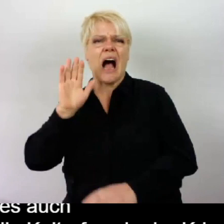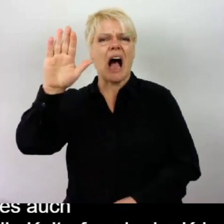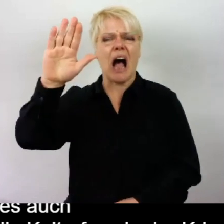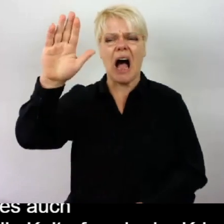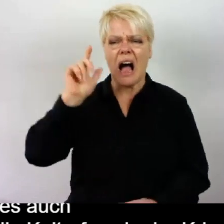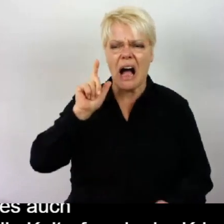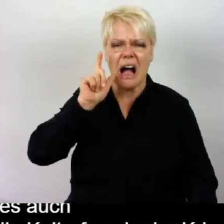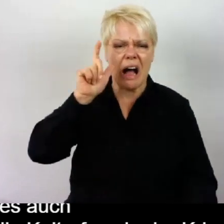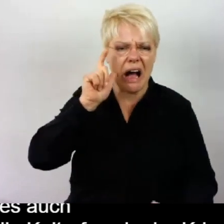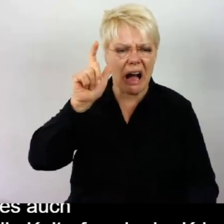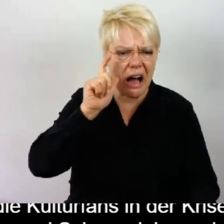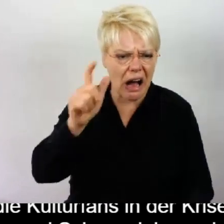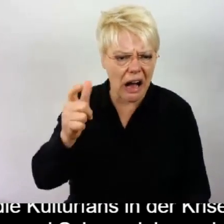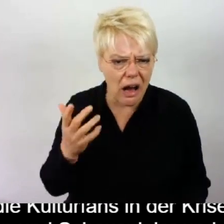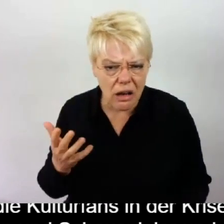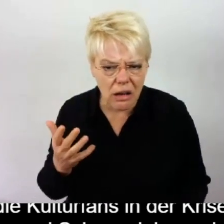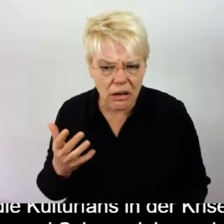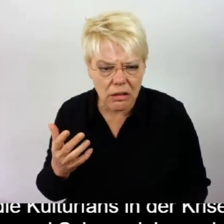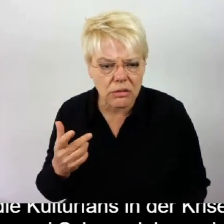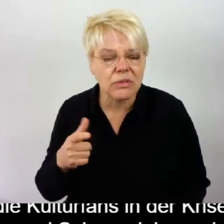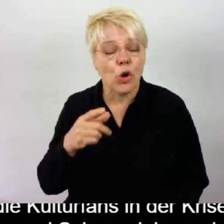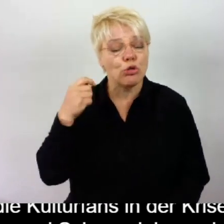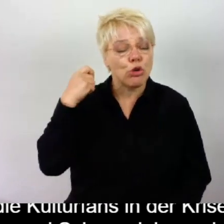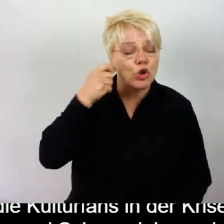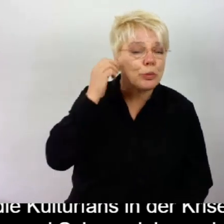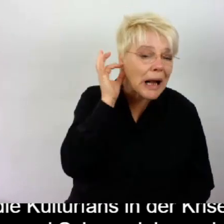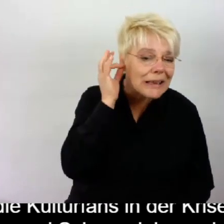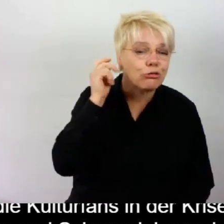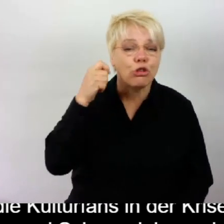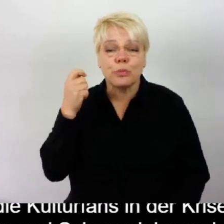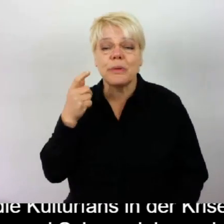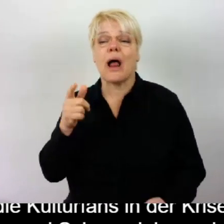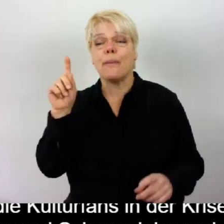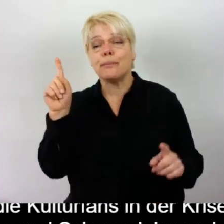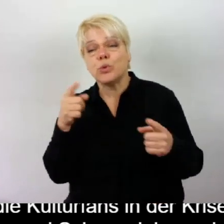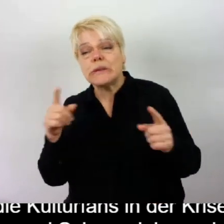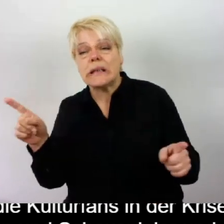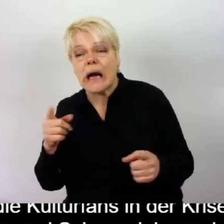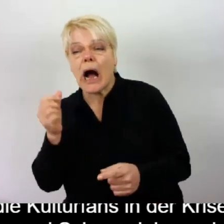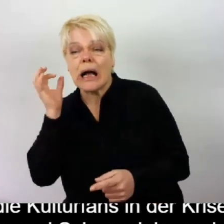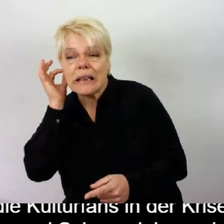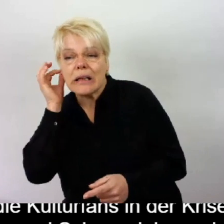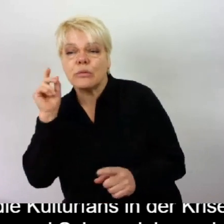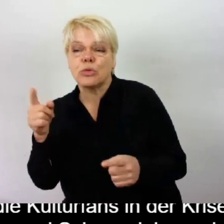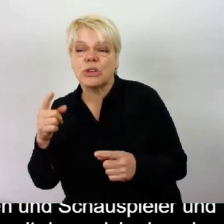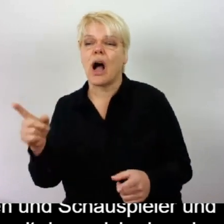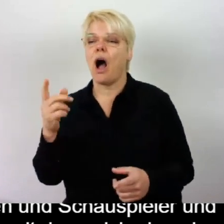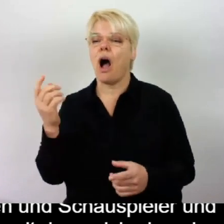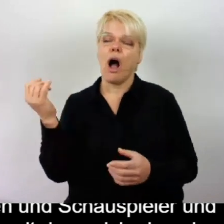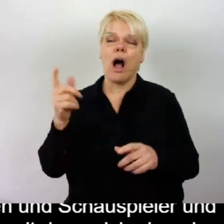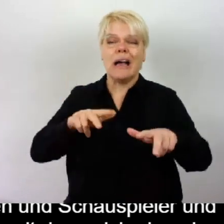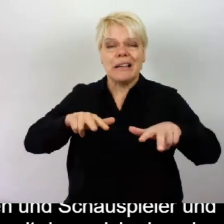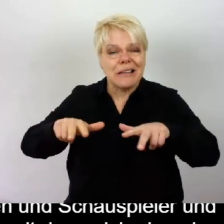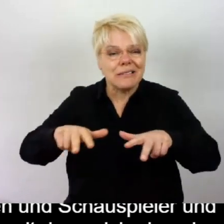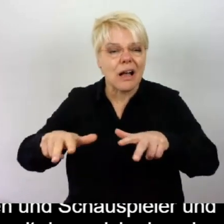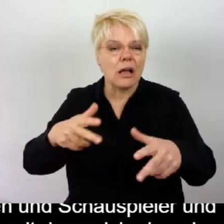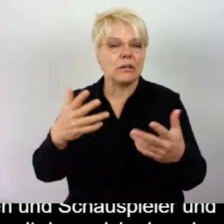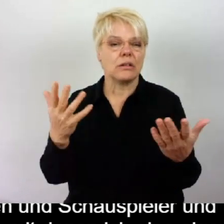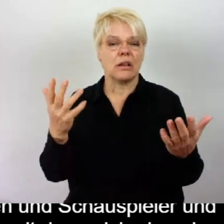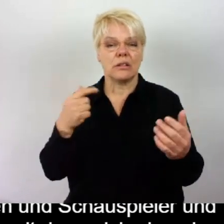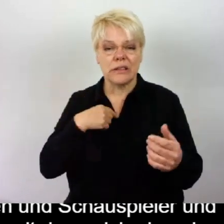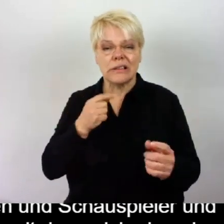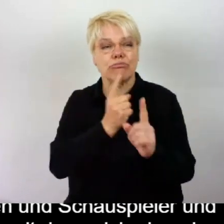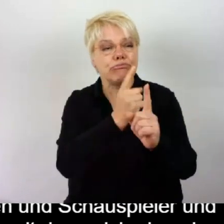Kulturlandschaft, der Kulturschaffenden, aber auch um den Erhalt von Strukturen. Denn wenn wir zum Beispiel keine Spielstätten mehr hätten, dann haben sie zwar